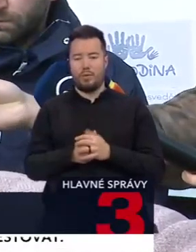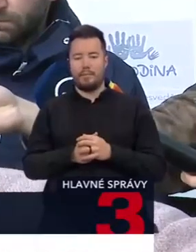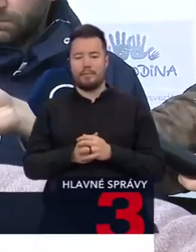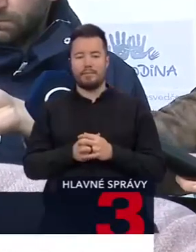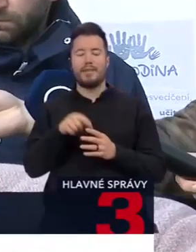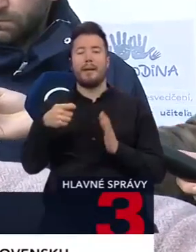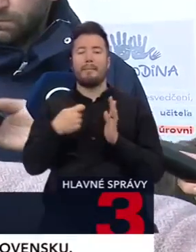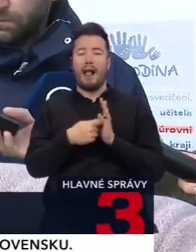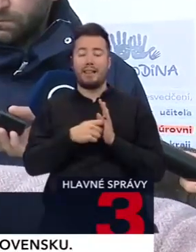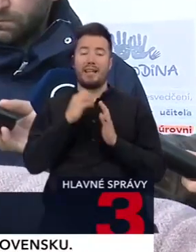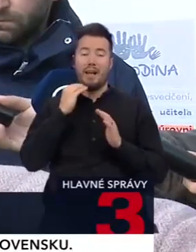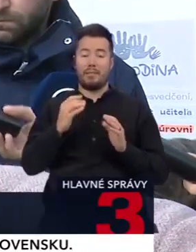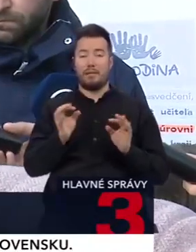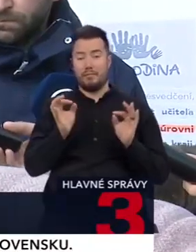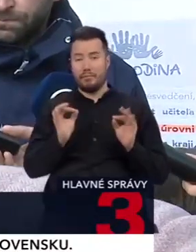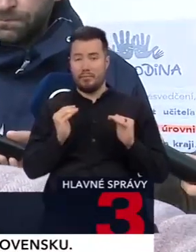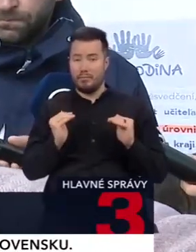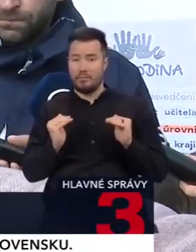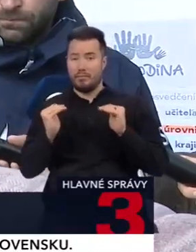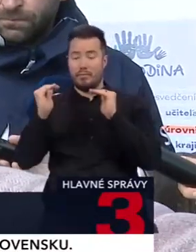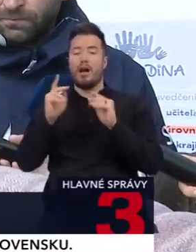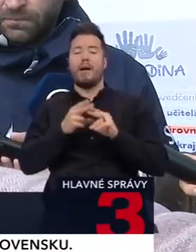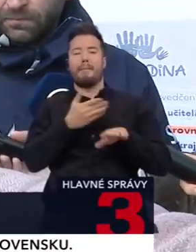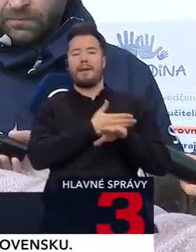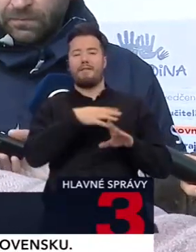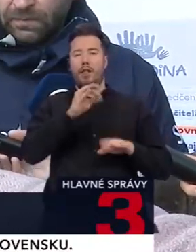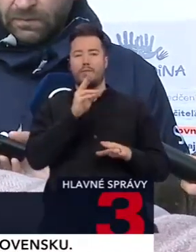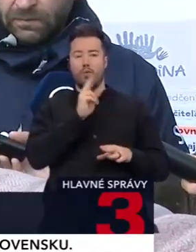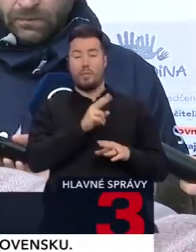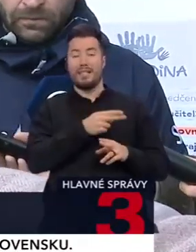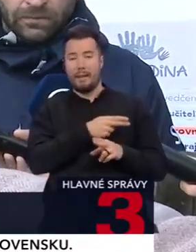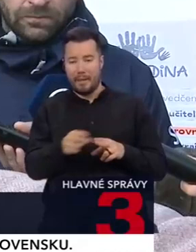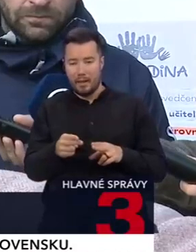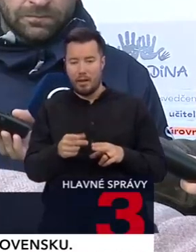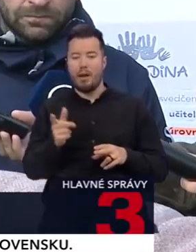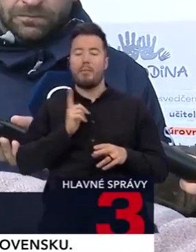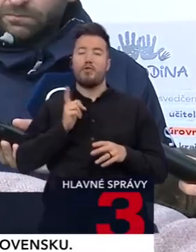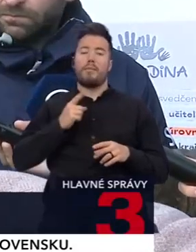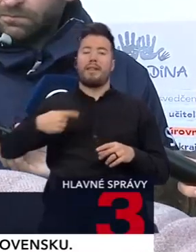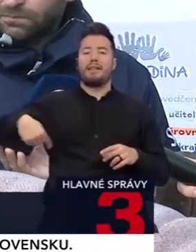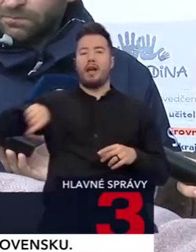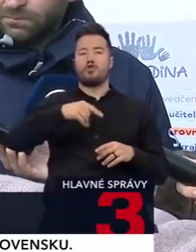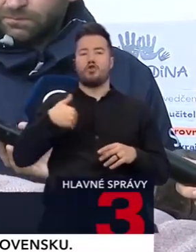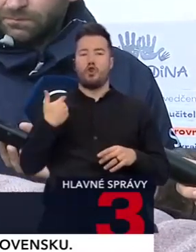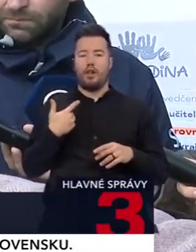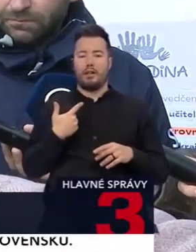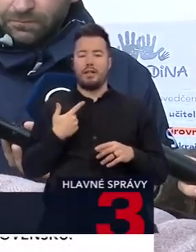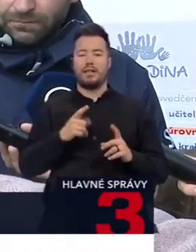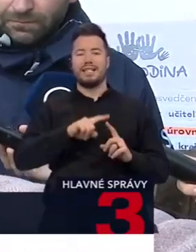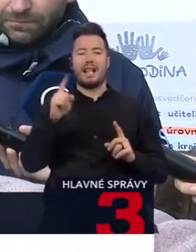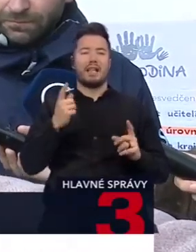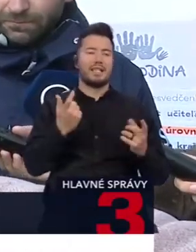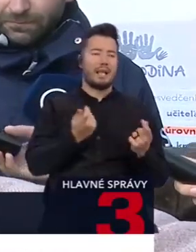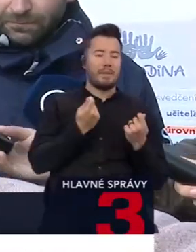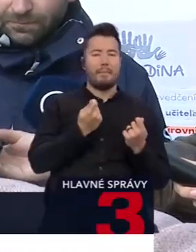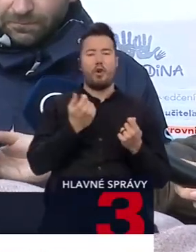platy začali takto posúvať a boli splnené predvolebné sľuby, tak by naše školy nemuseli celý september a október